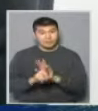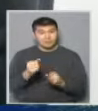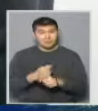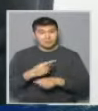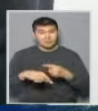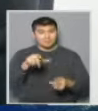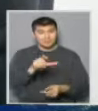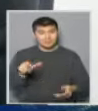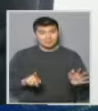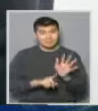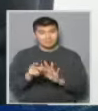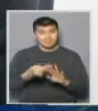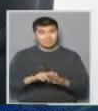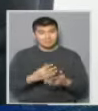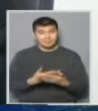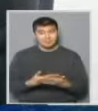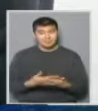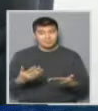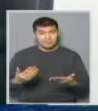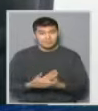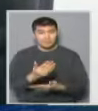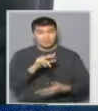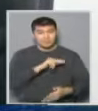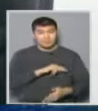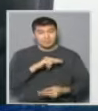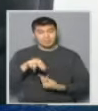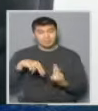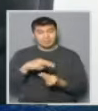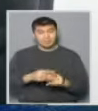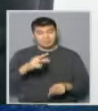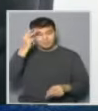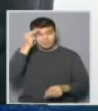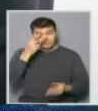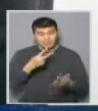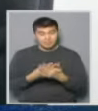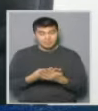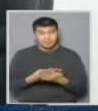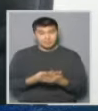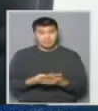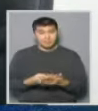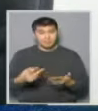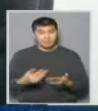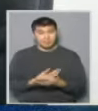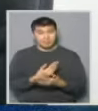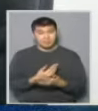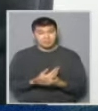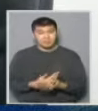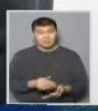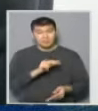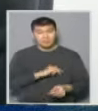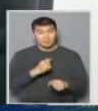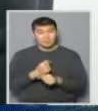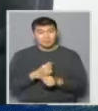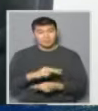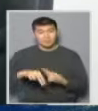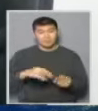көлемін қарастырсақ, сонда өсім бар. Жаңа тіркелген кәсіпкерлер санын қарастырсақ, сонда да өсім бар. Және де жұмыс жасайтын шағын